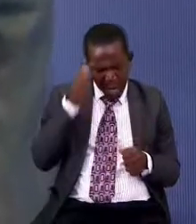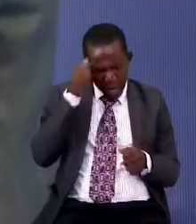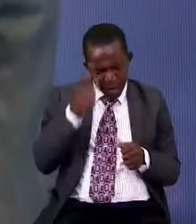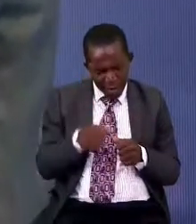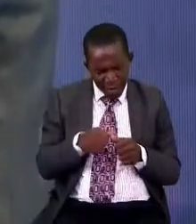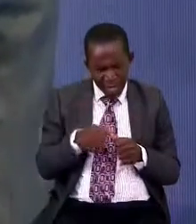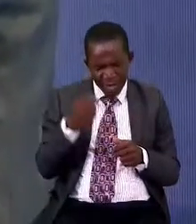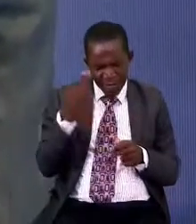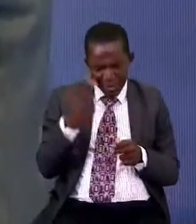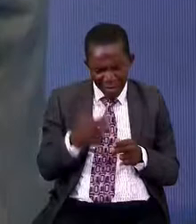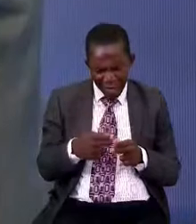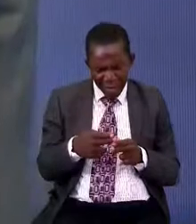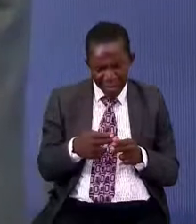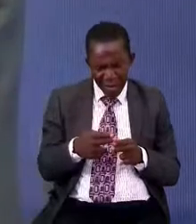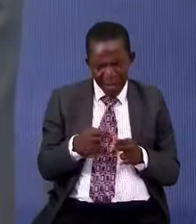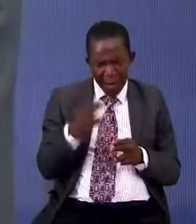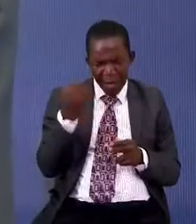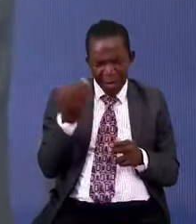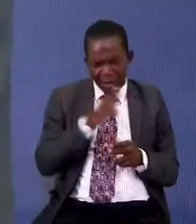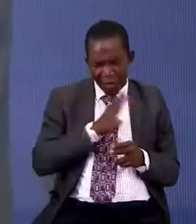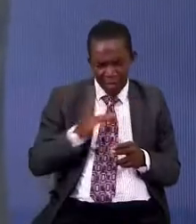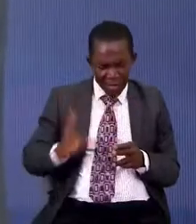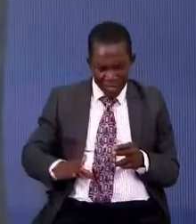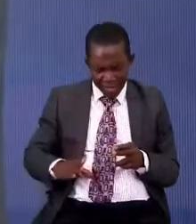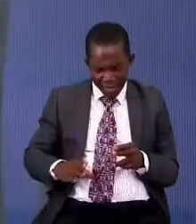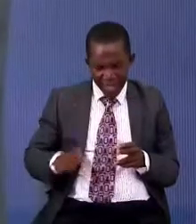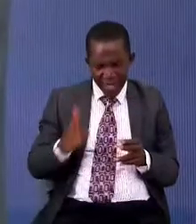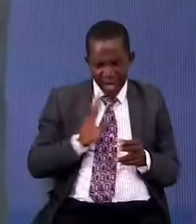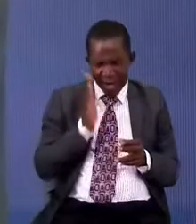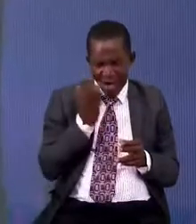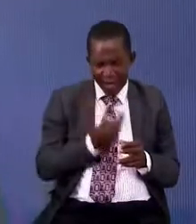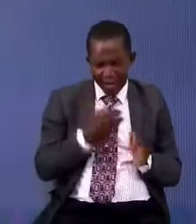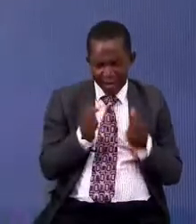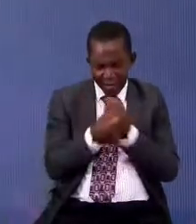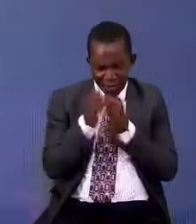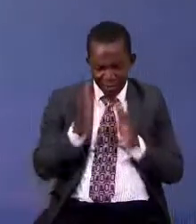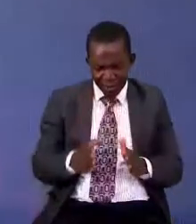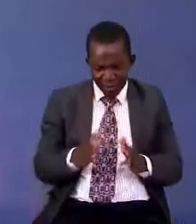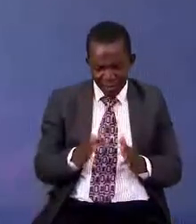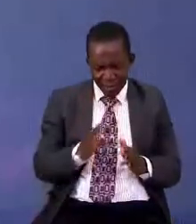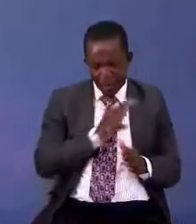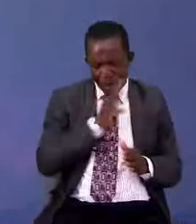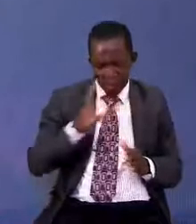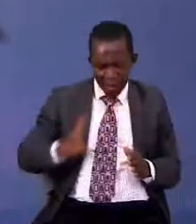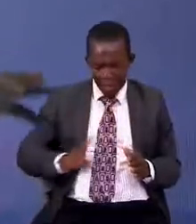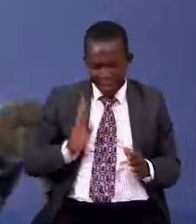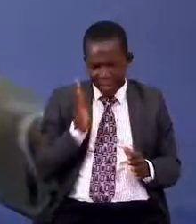Sauveur. Christ, notre guérisseur. Christ, notre libérateur.